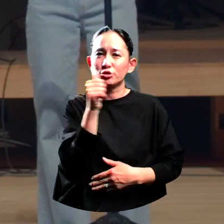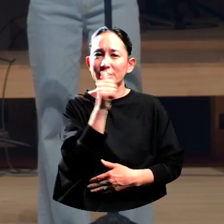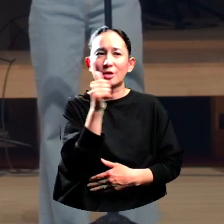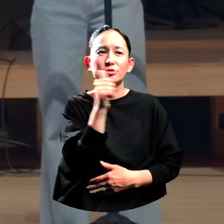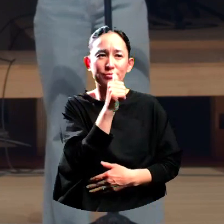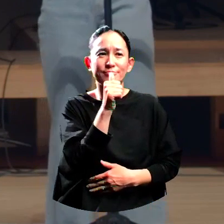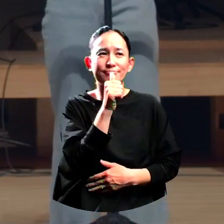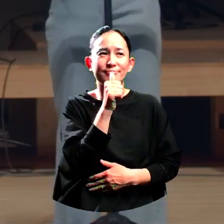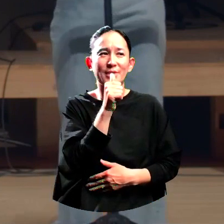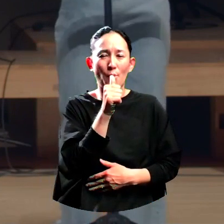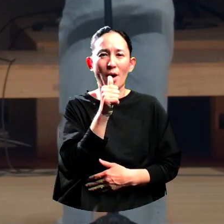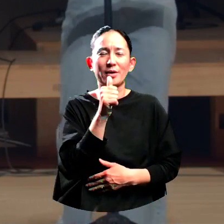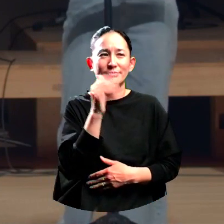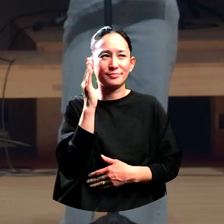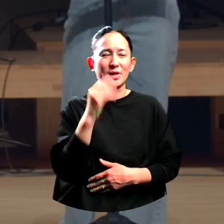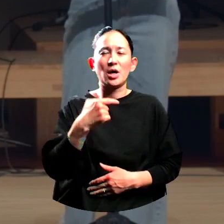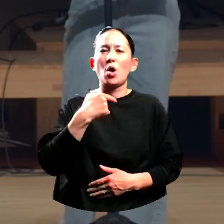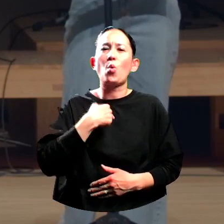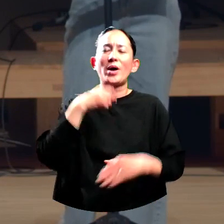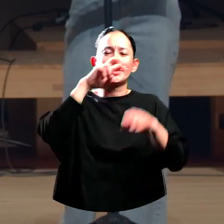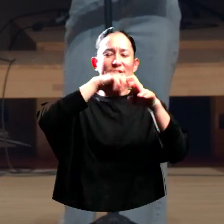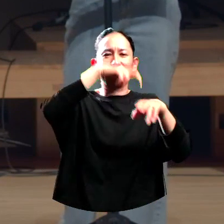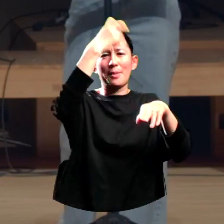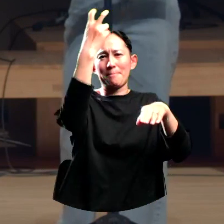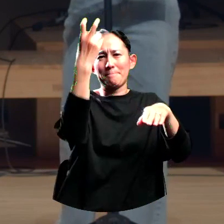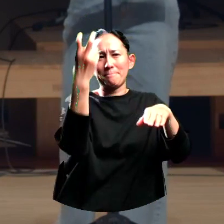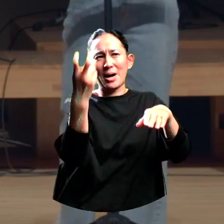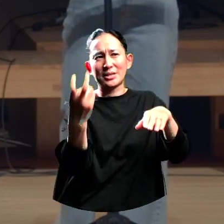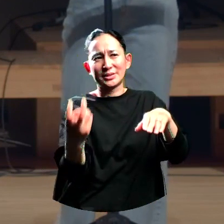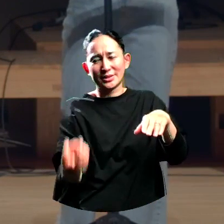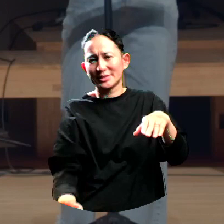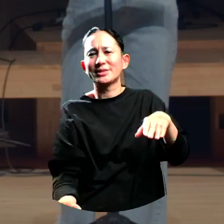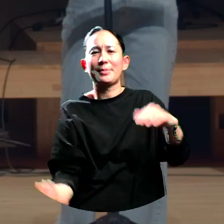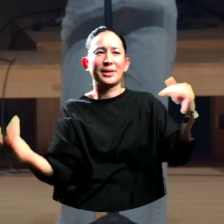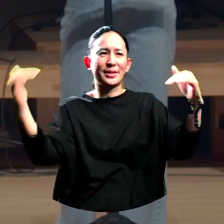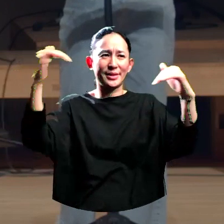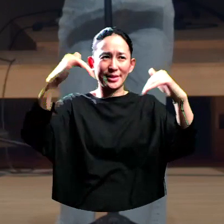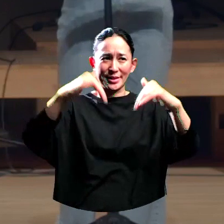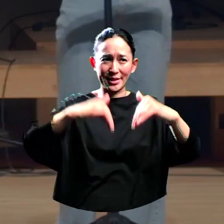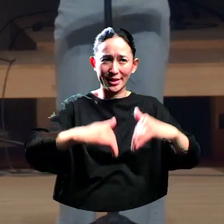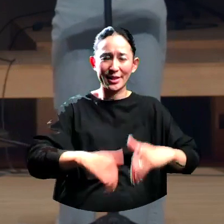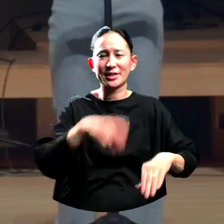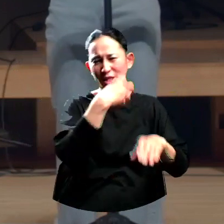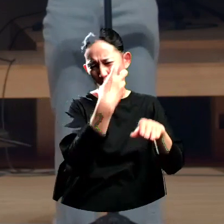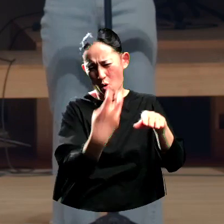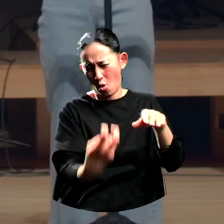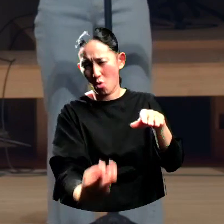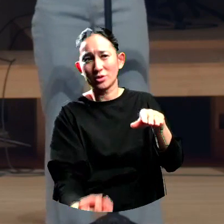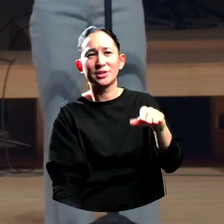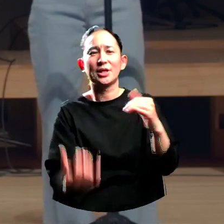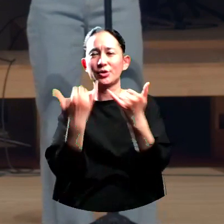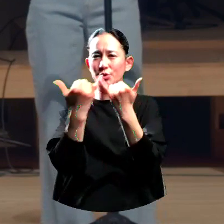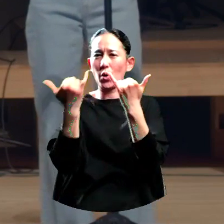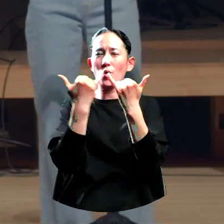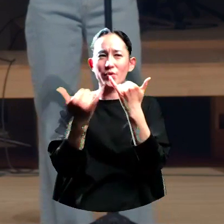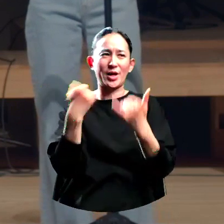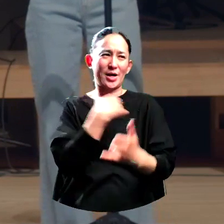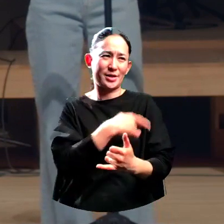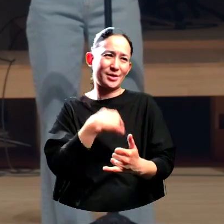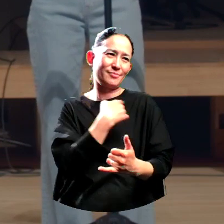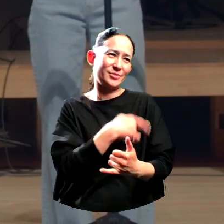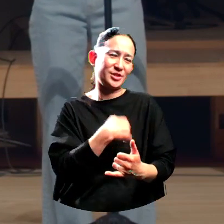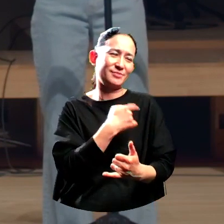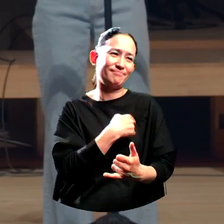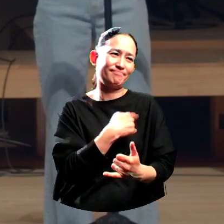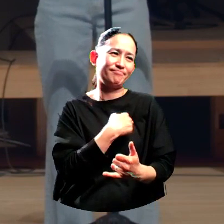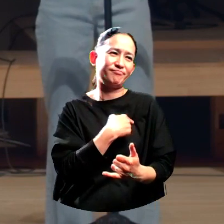ています。 The Japanese Living Bible translation says like this. これもご一緒に読んでみましょう。3、はい。私は真っ逆